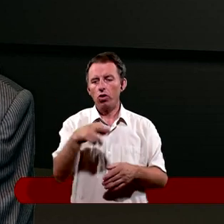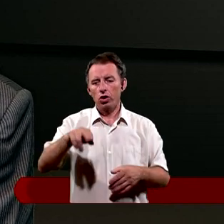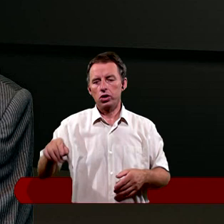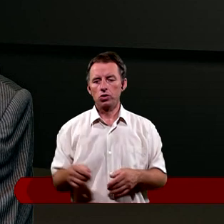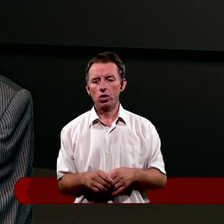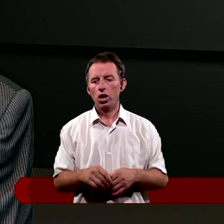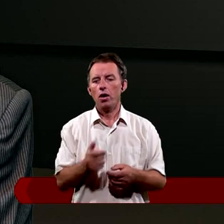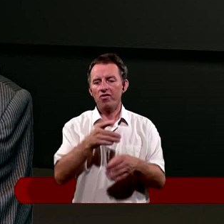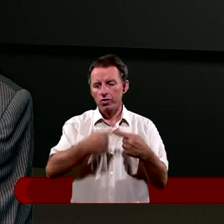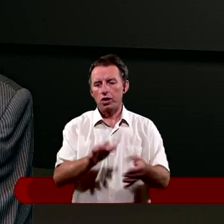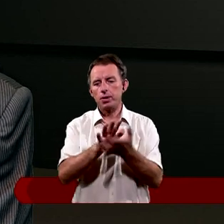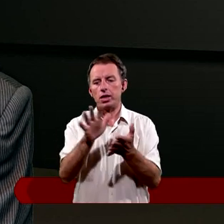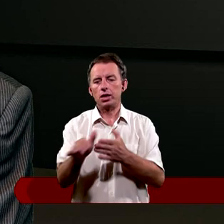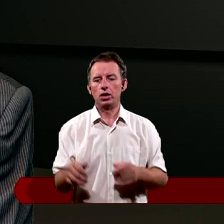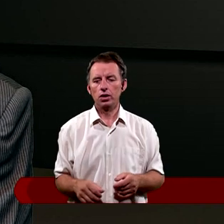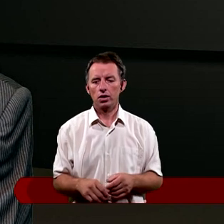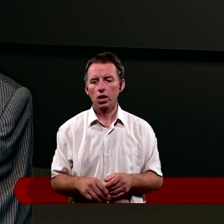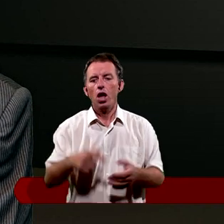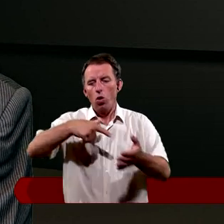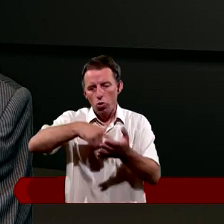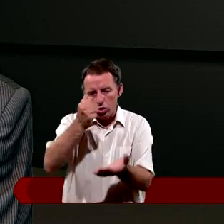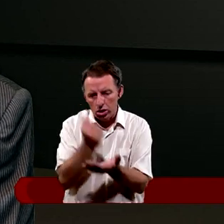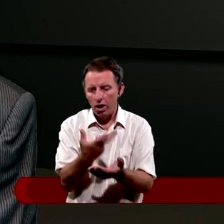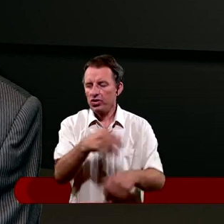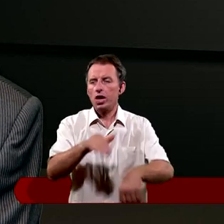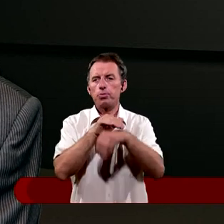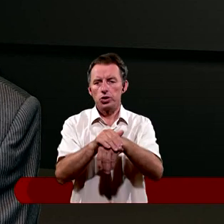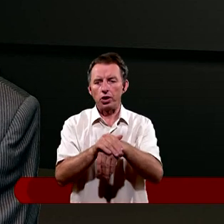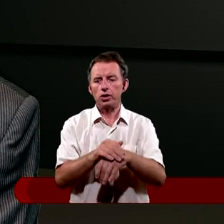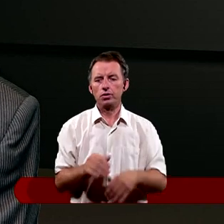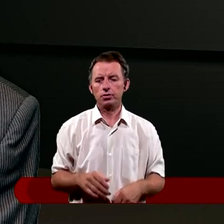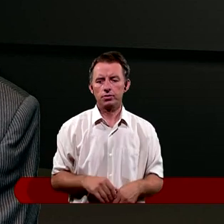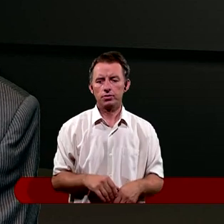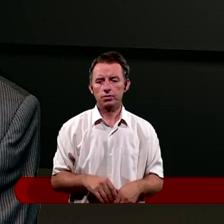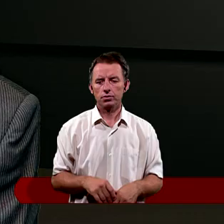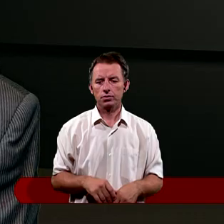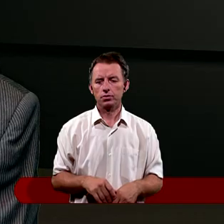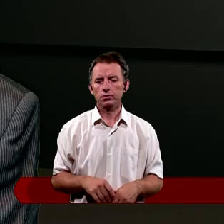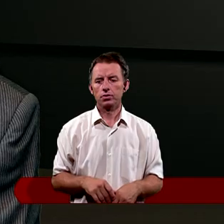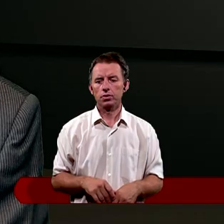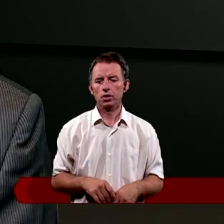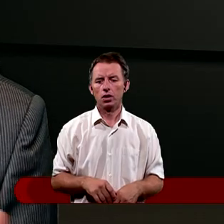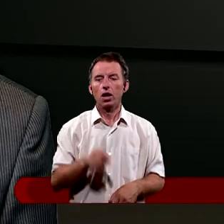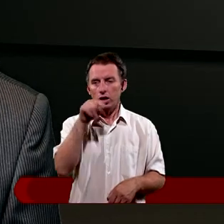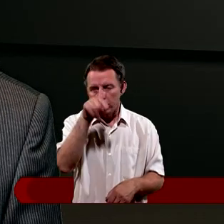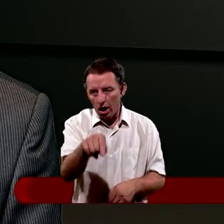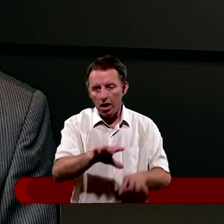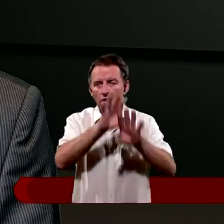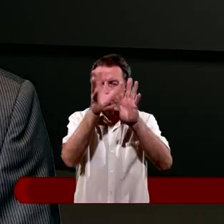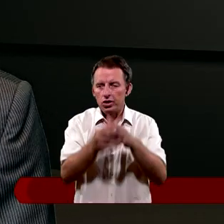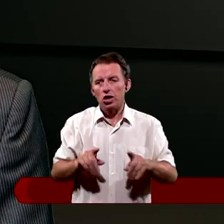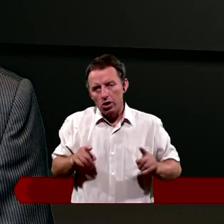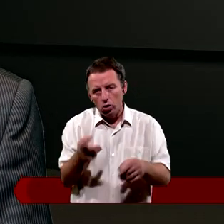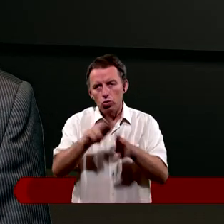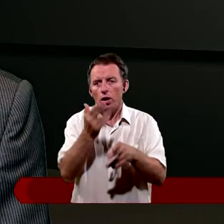Rodzaju, wiersz 15. Ustanowię nieprzyjaźń. Te wszystkie działania, o których